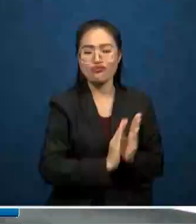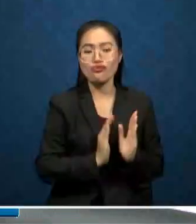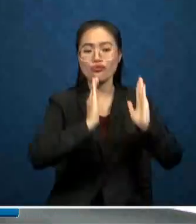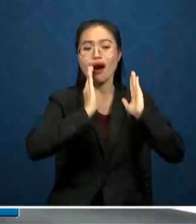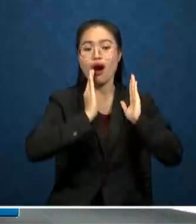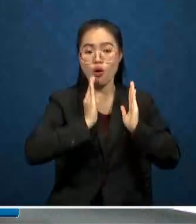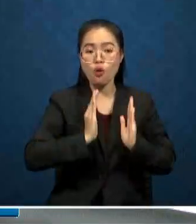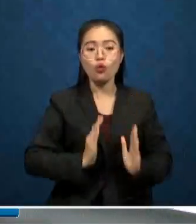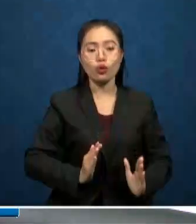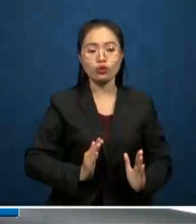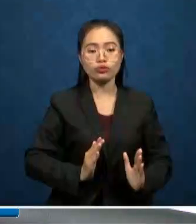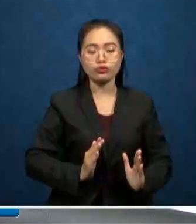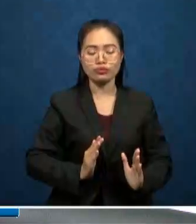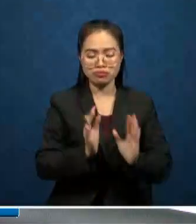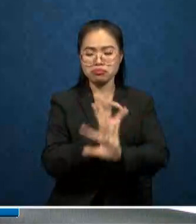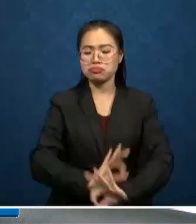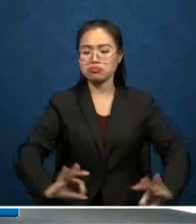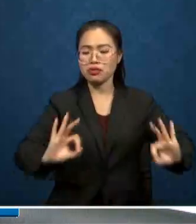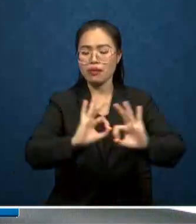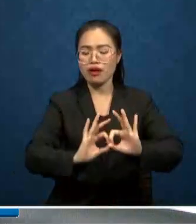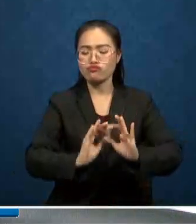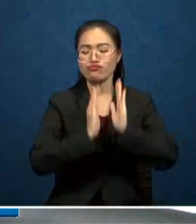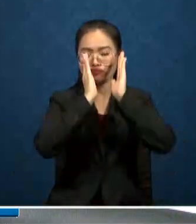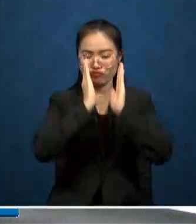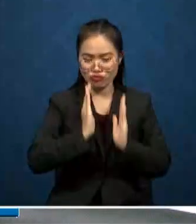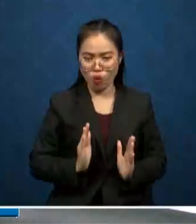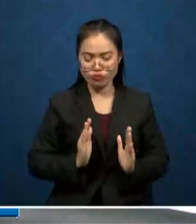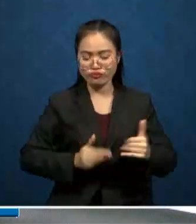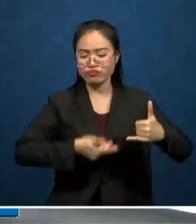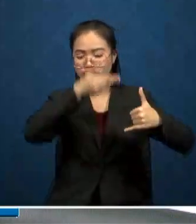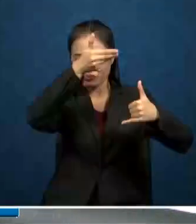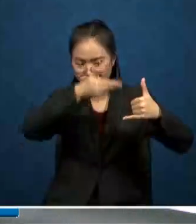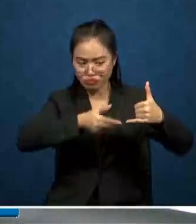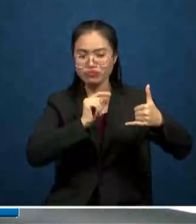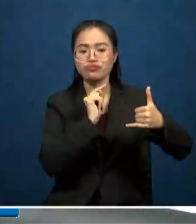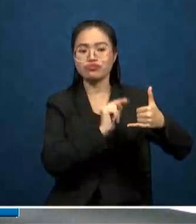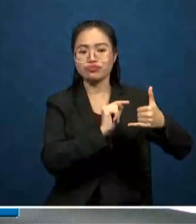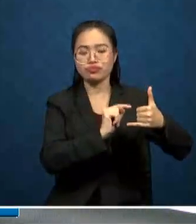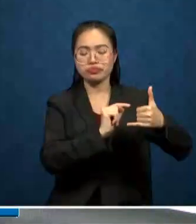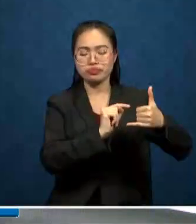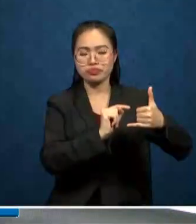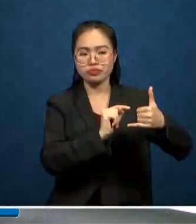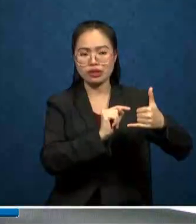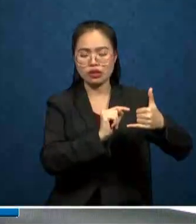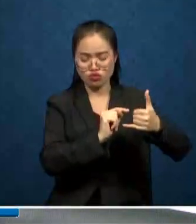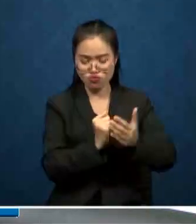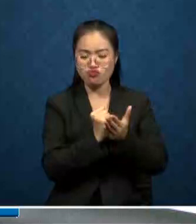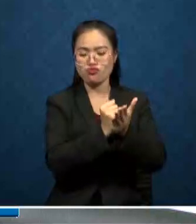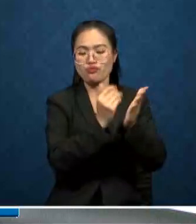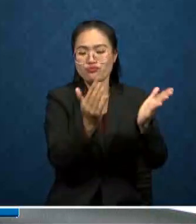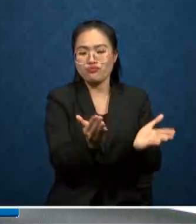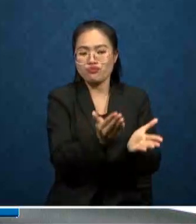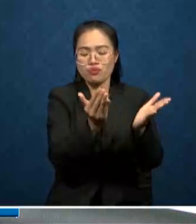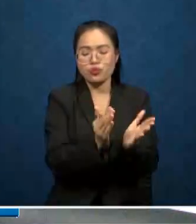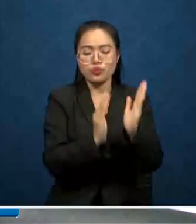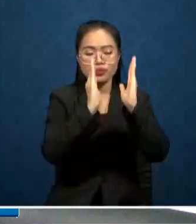มนุษย์นั้นเนี่ยความสำคัญหัวใจของความสำเร็จนะคะในการขับเคลื่อนประเทศไทยเนี่ยทรัพยากร